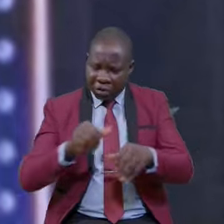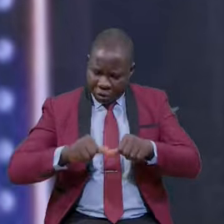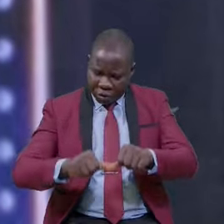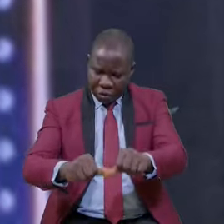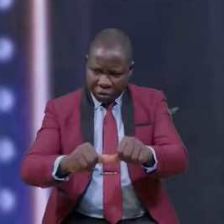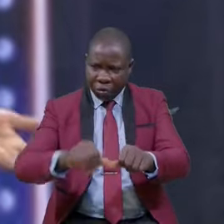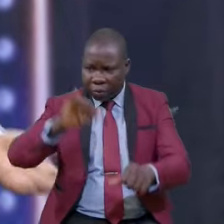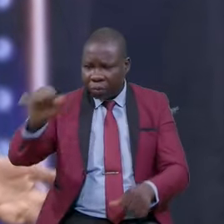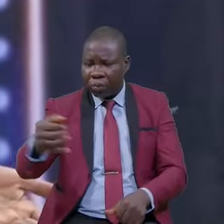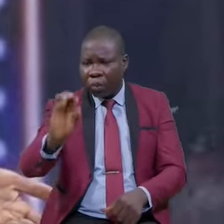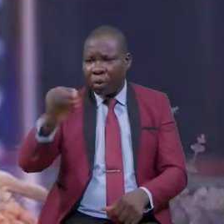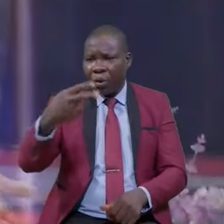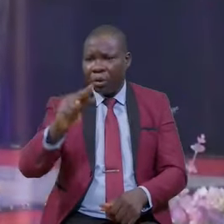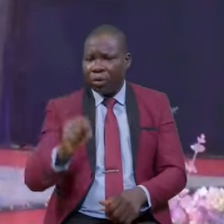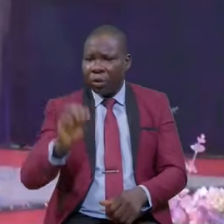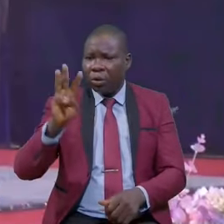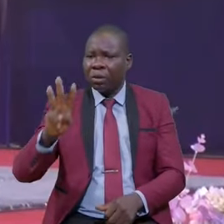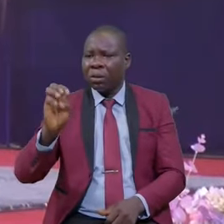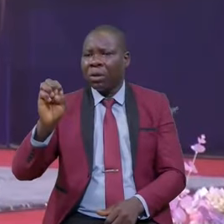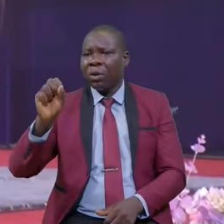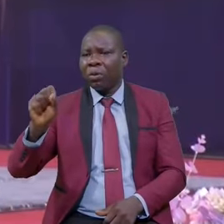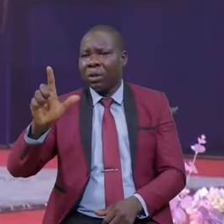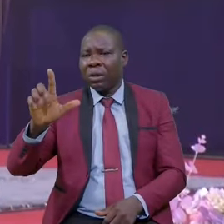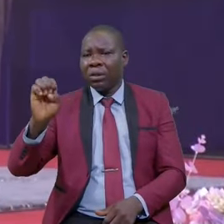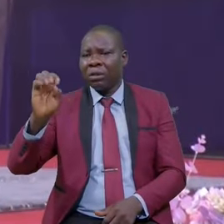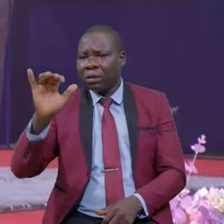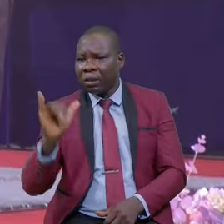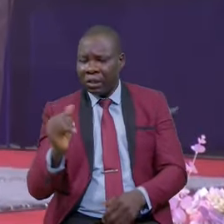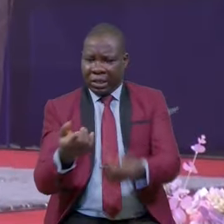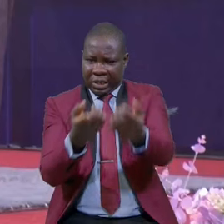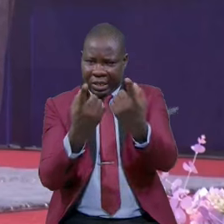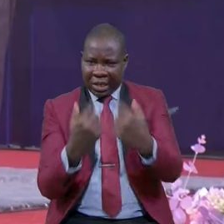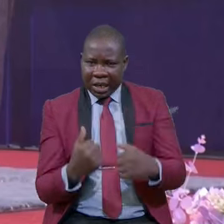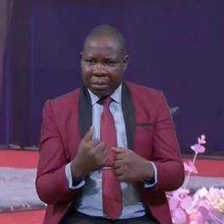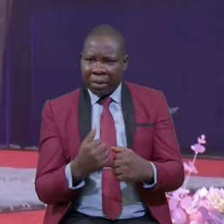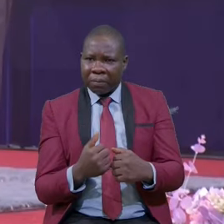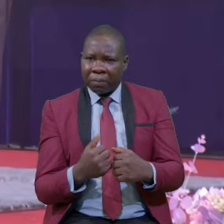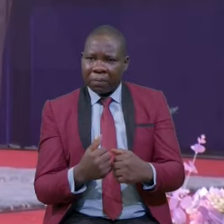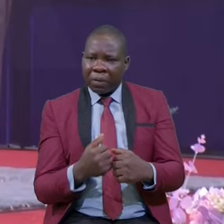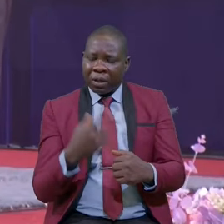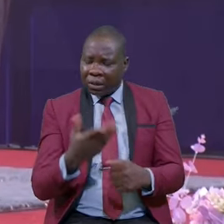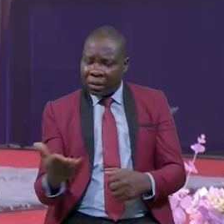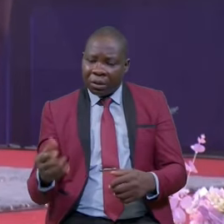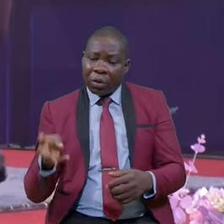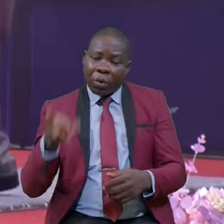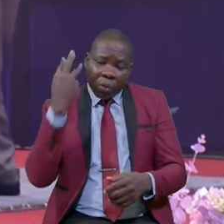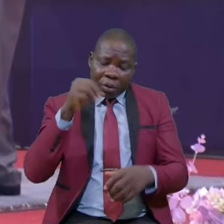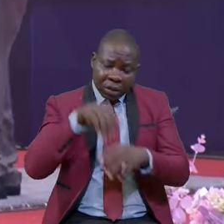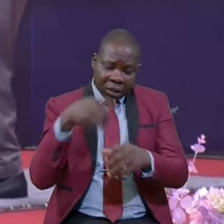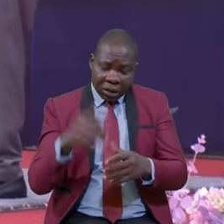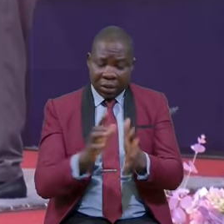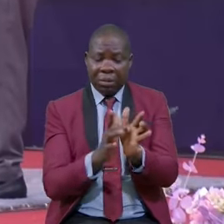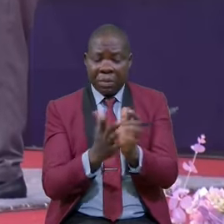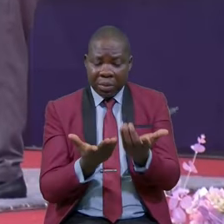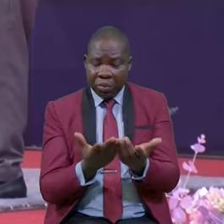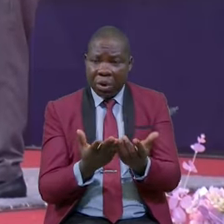in the Bible. Même chose the thing had been in the Bible. Even dans la at Bible. The time of même the Martin Luther, de Martin Luther. Mais Martin Luther n'avait pas vu ça.